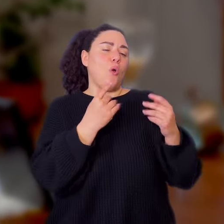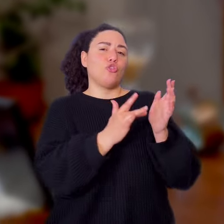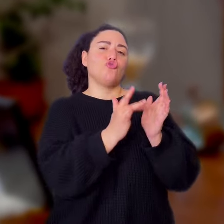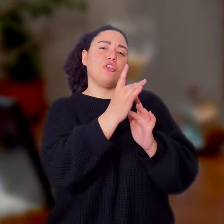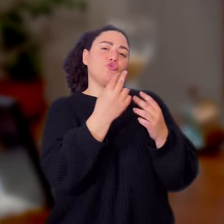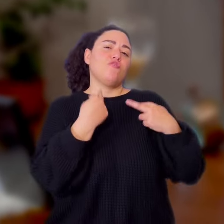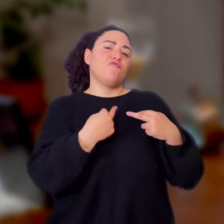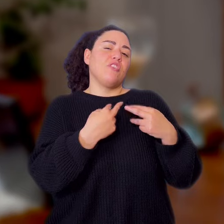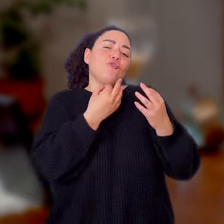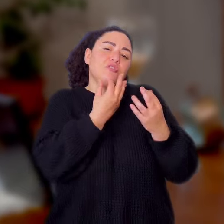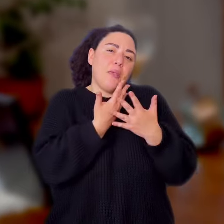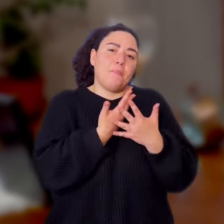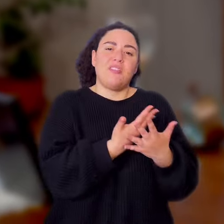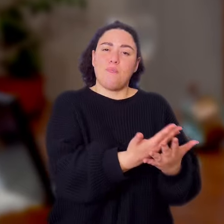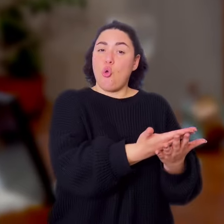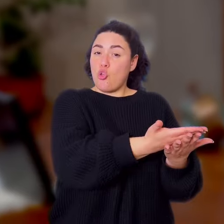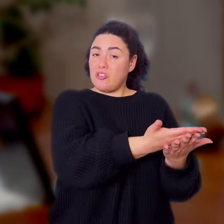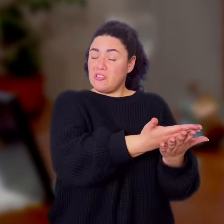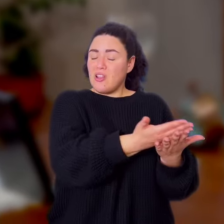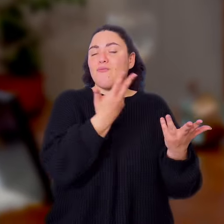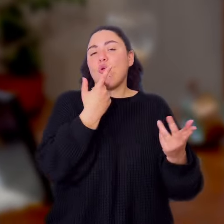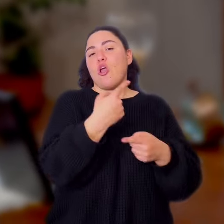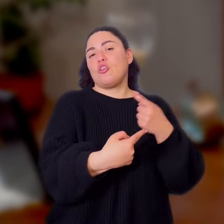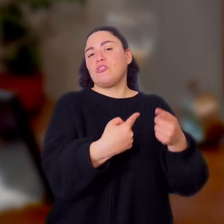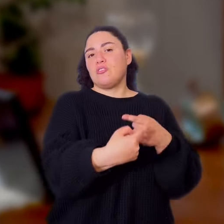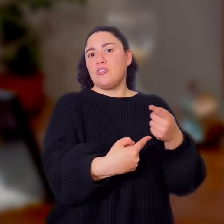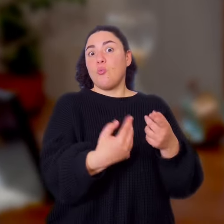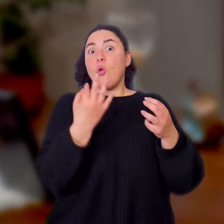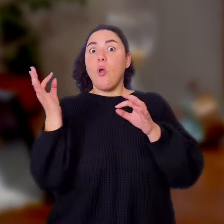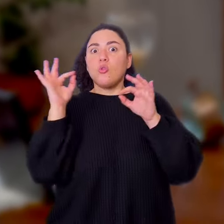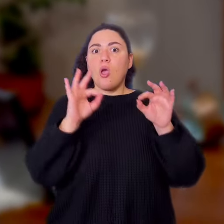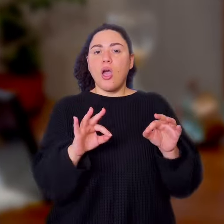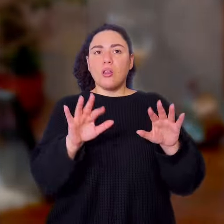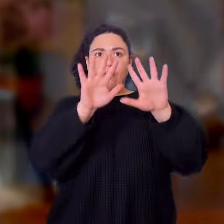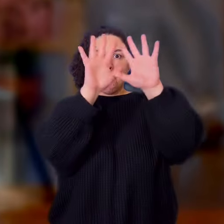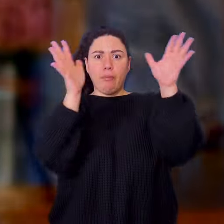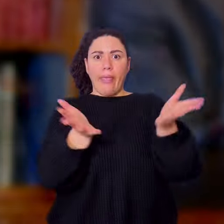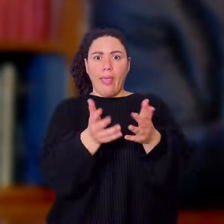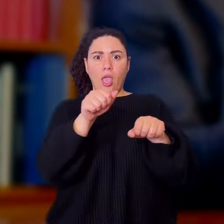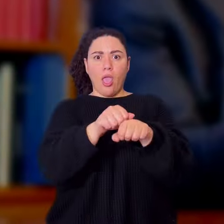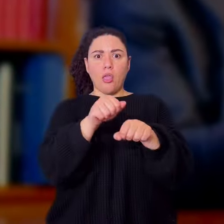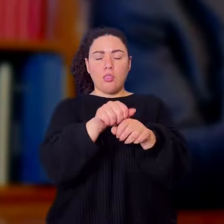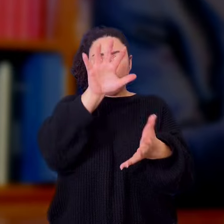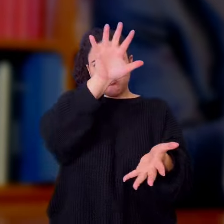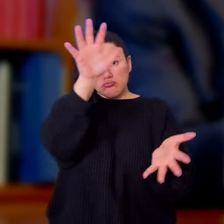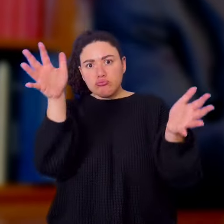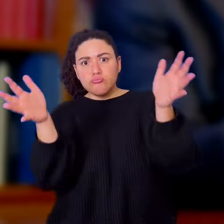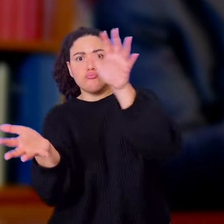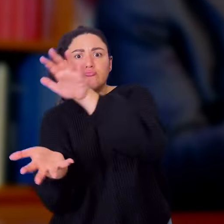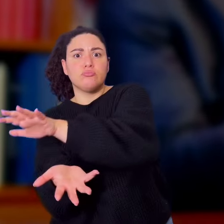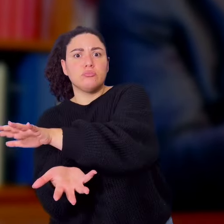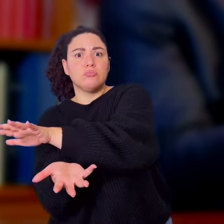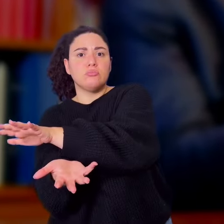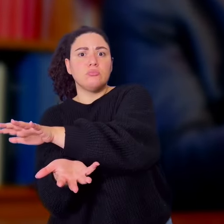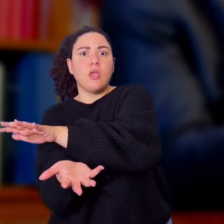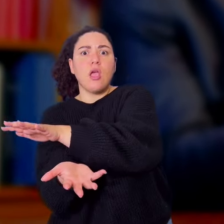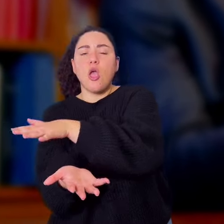Signore e quando arriva al Sepolcro trova che la pietra è stata ribaltata e